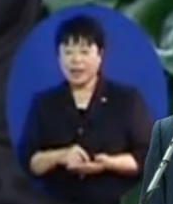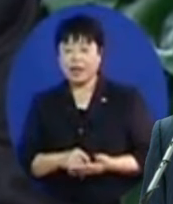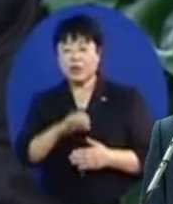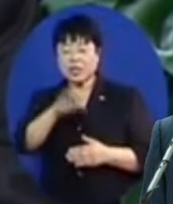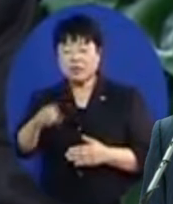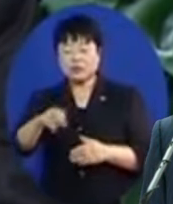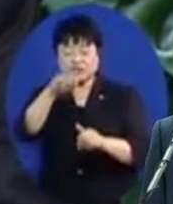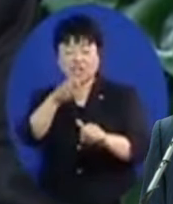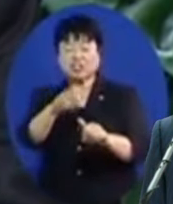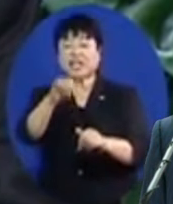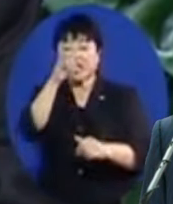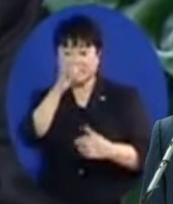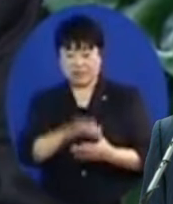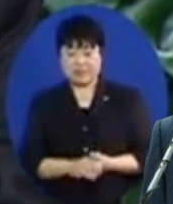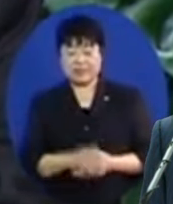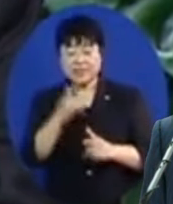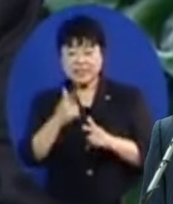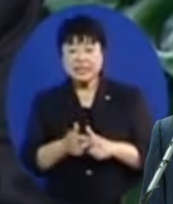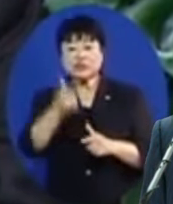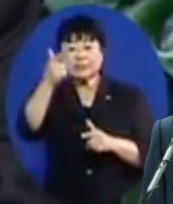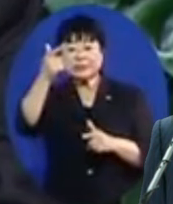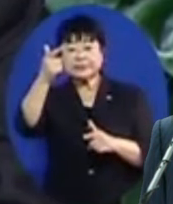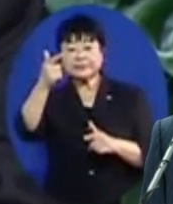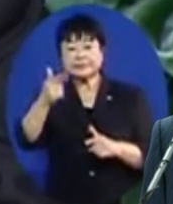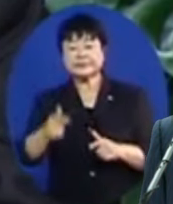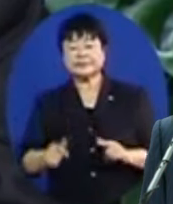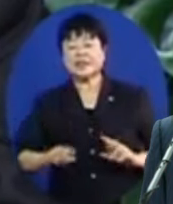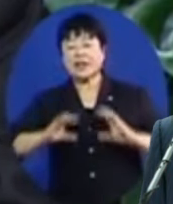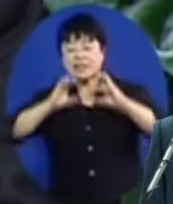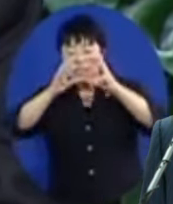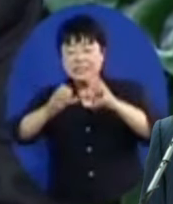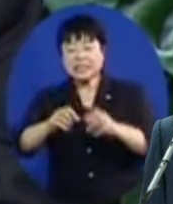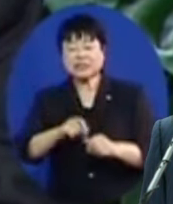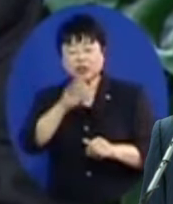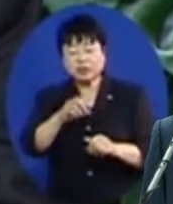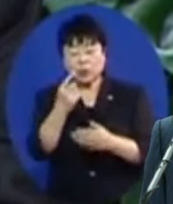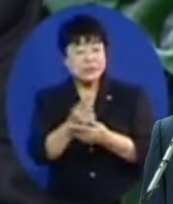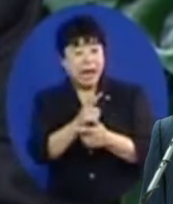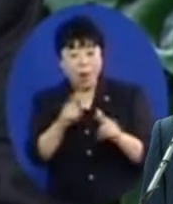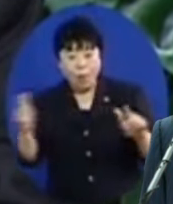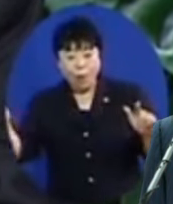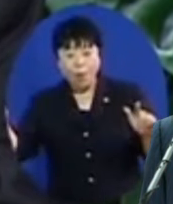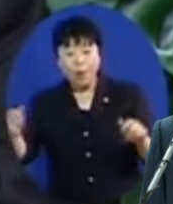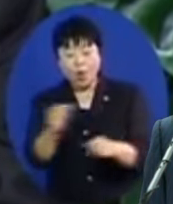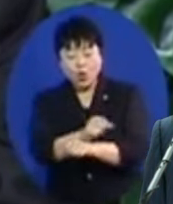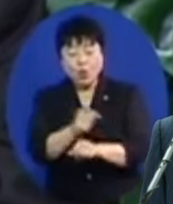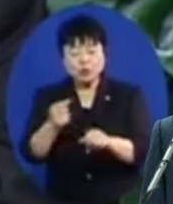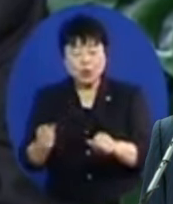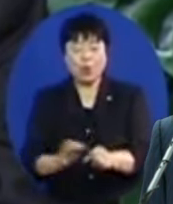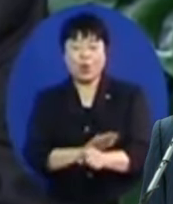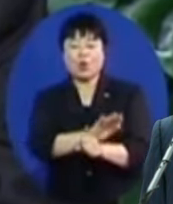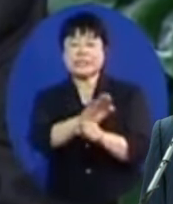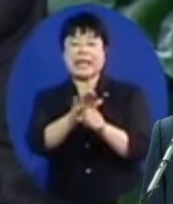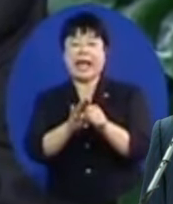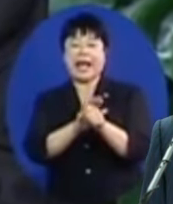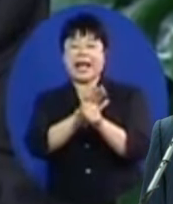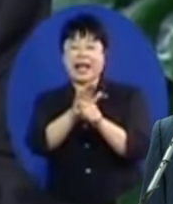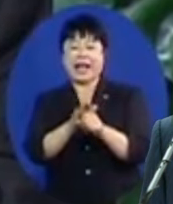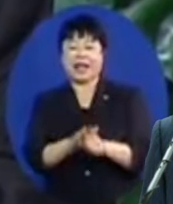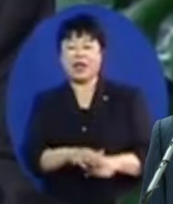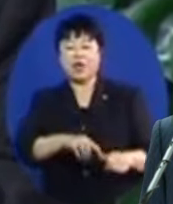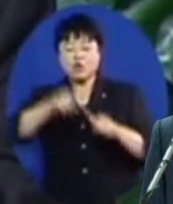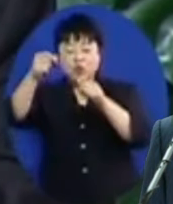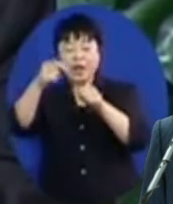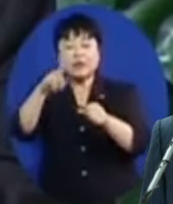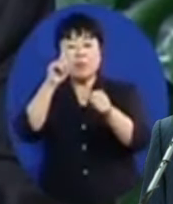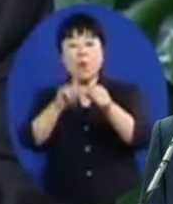이웃을 정죄합니다. 예수님은 이 세상에 정죄하러 오신 것이 아니라 용서하고 사랑하고 건지기